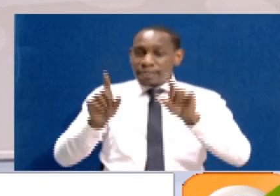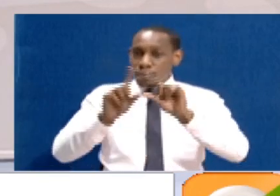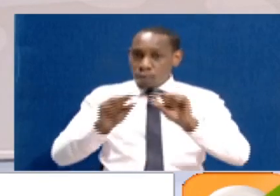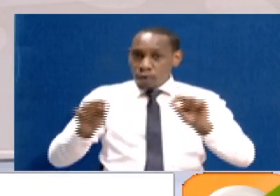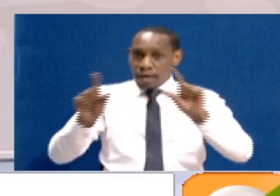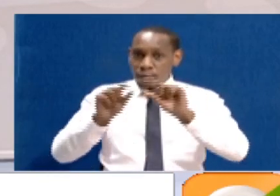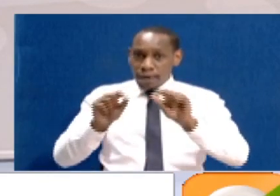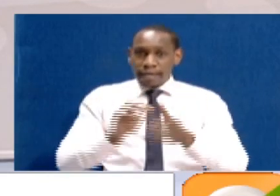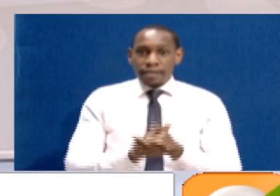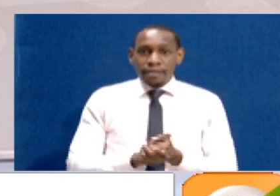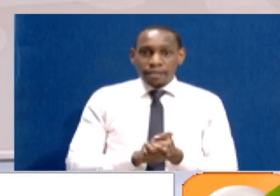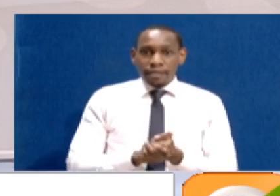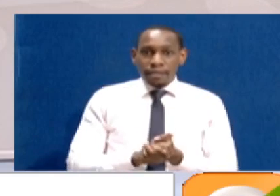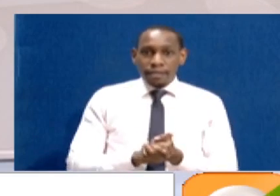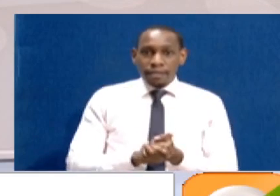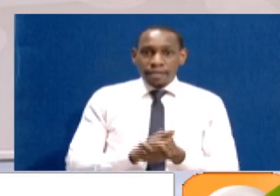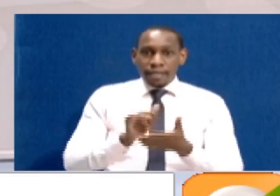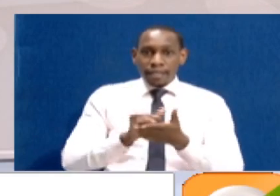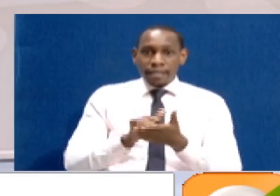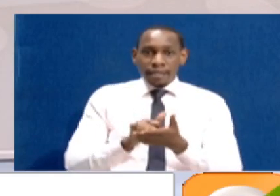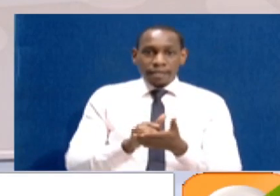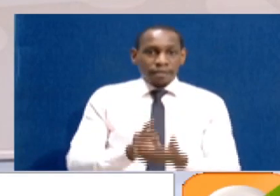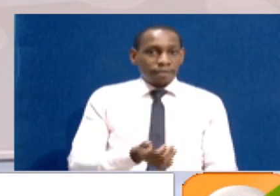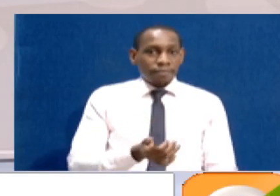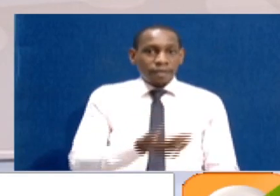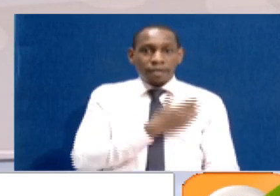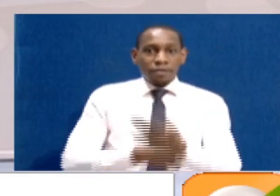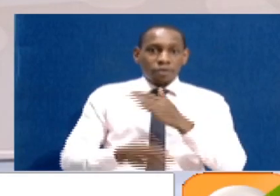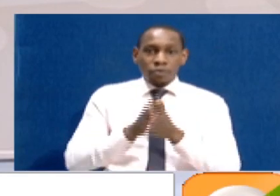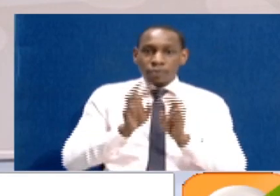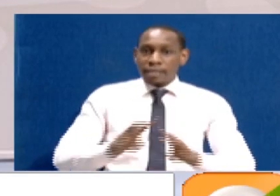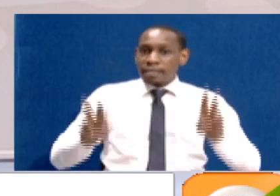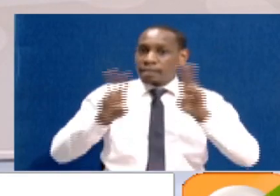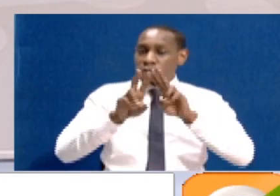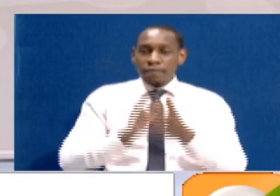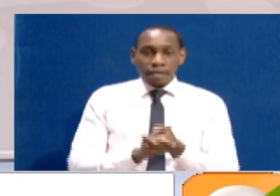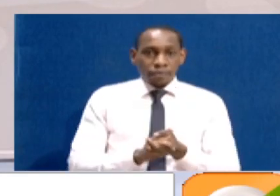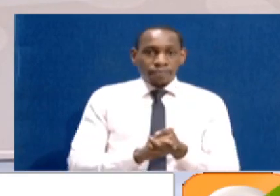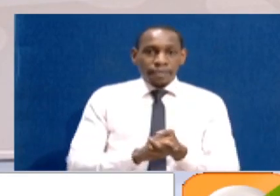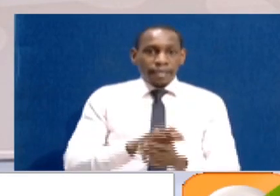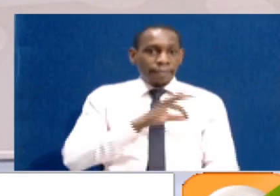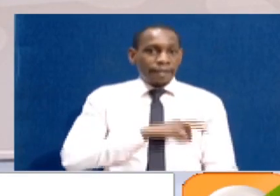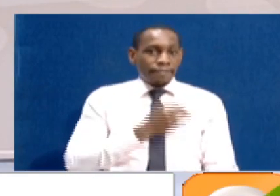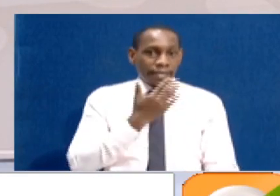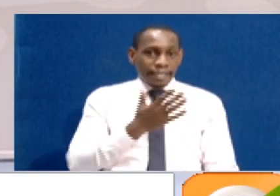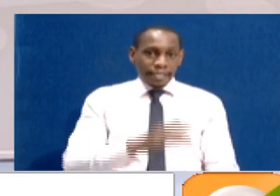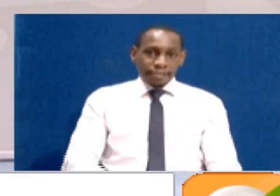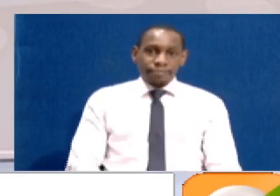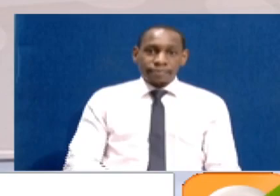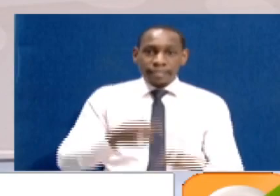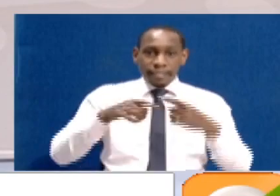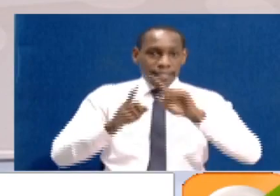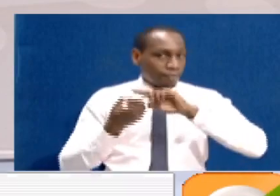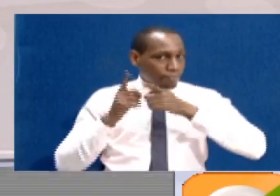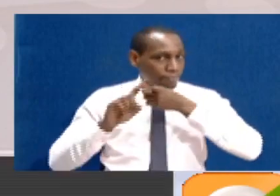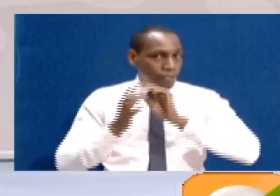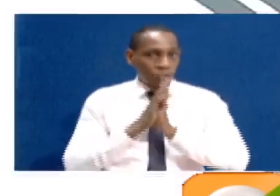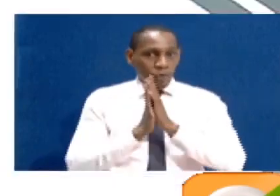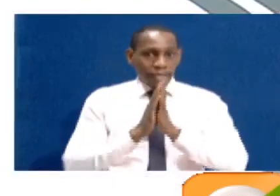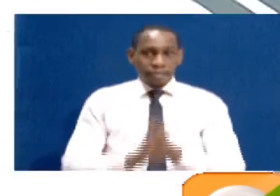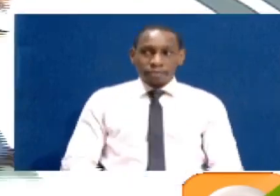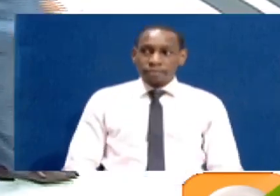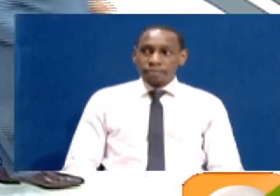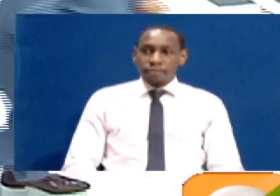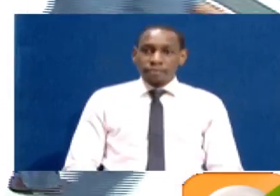yale ya dera bila nyonga, ni kanzu hiyo ya tafakari hayo.